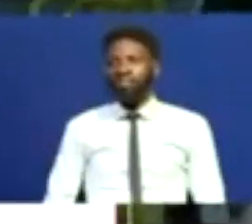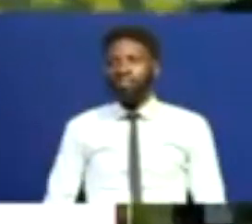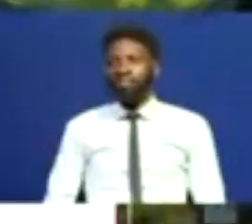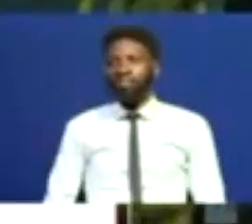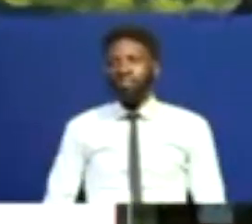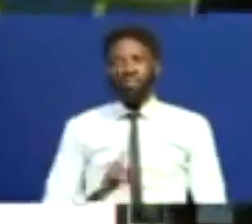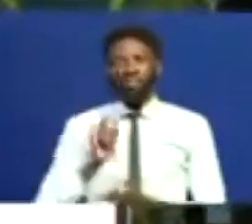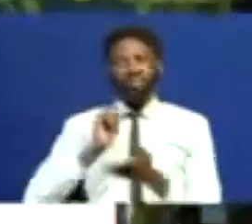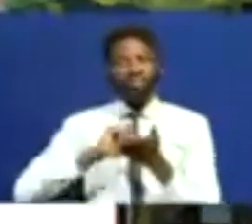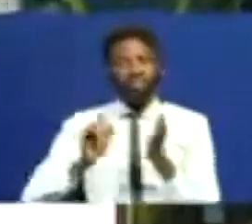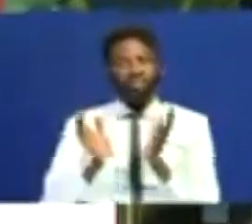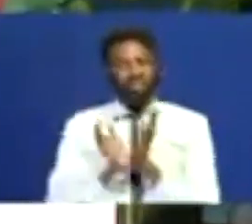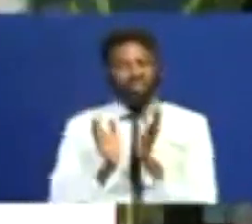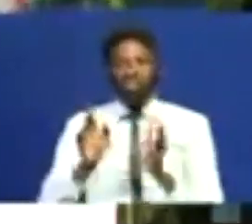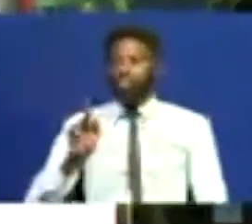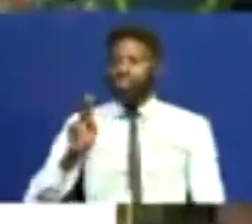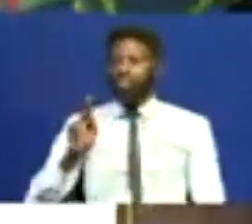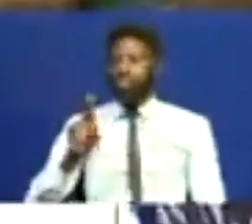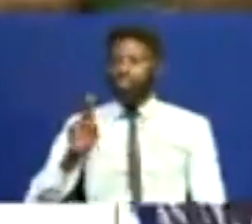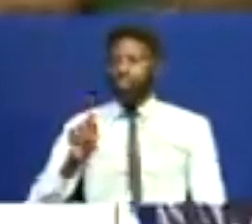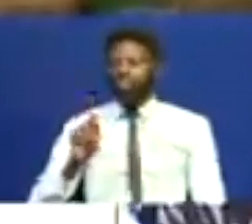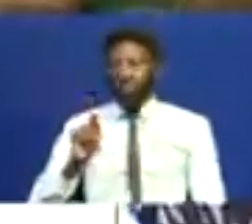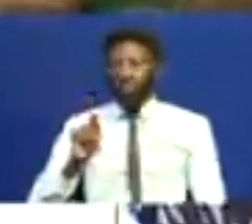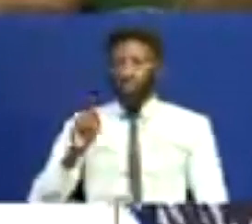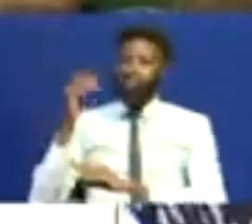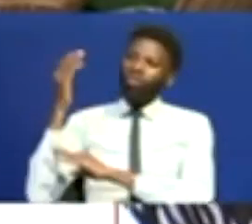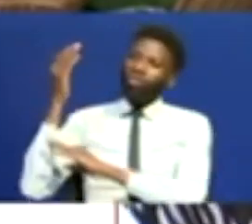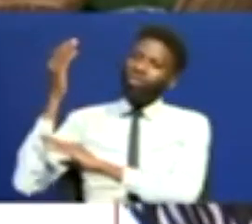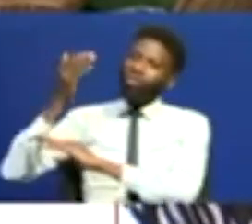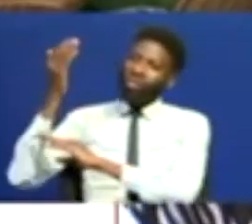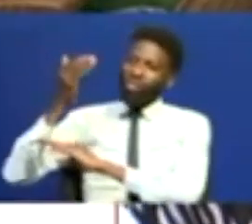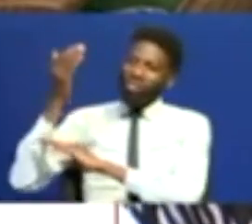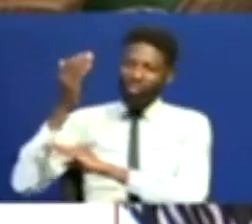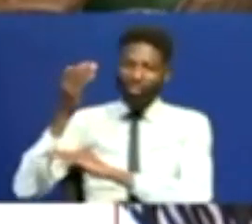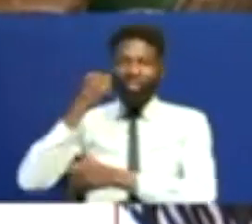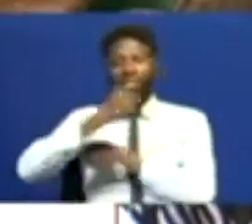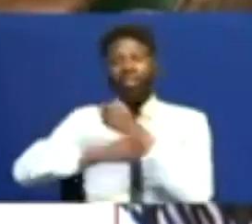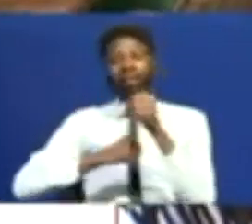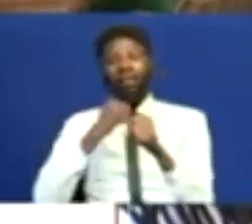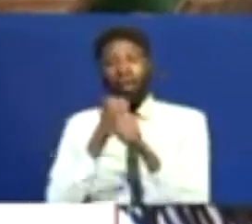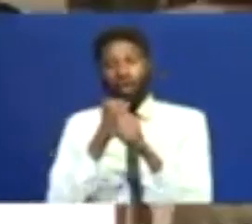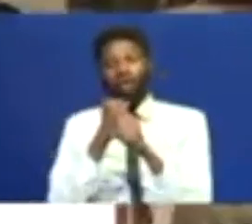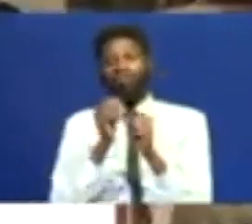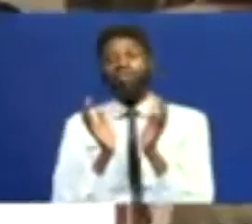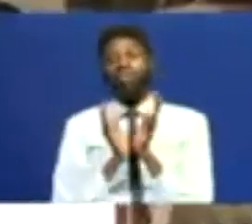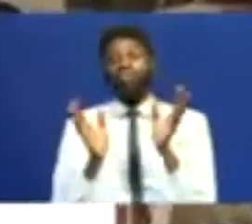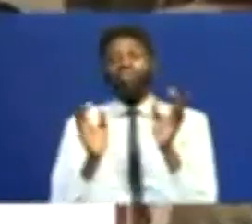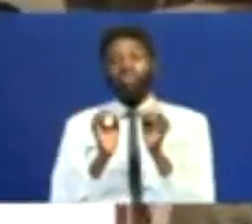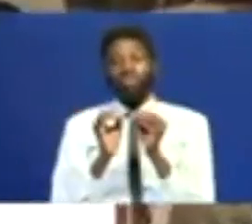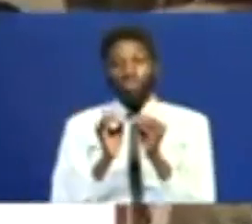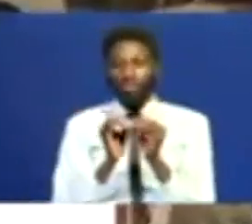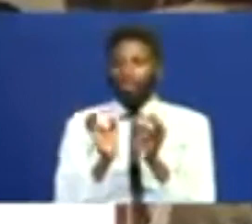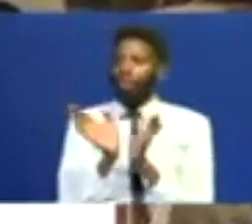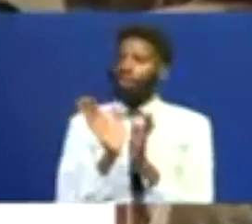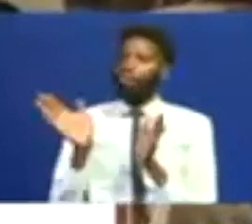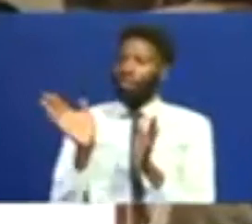Katibu huyo mkuu wa chama cha KNUT ambaye alikuwa akiongea wakati wa mkutano mkuu wa kila mwaka wa chama hicho tawi la Nairobi alisema kuwa